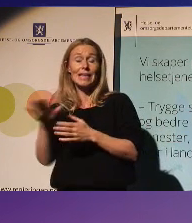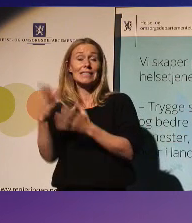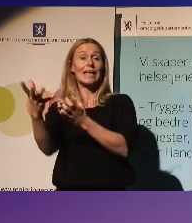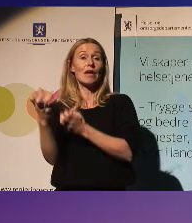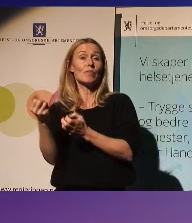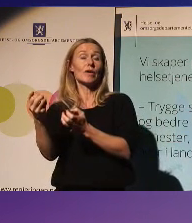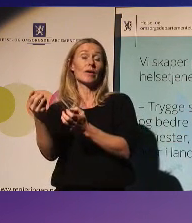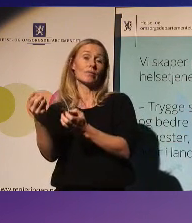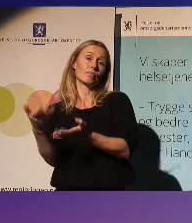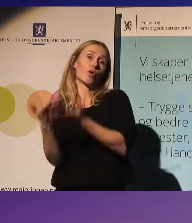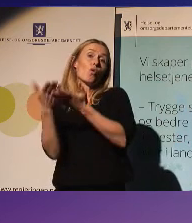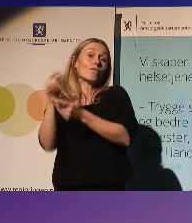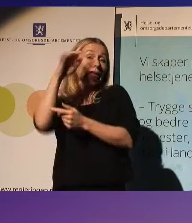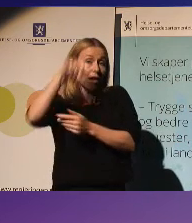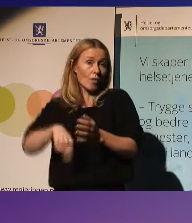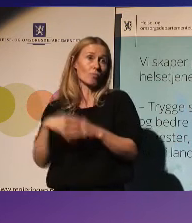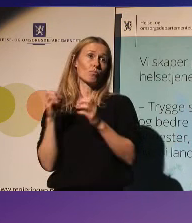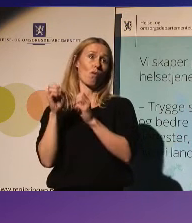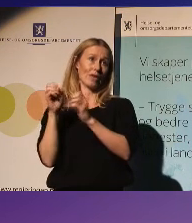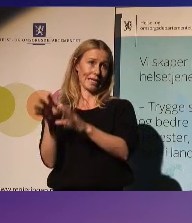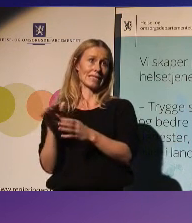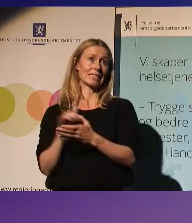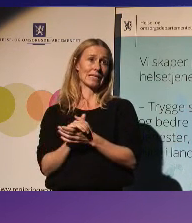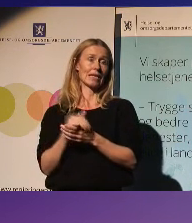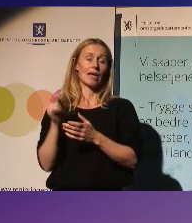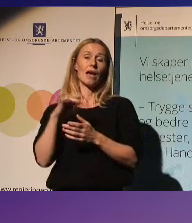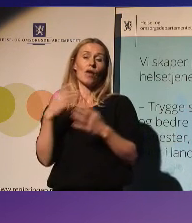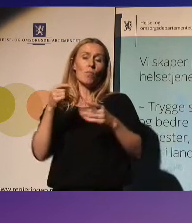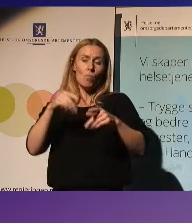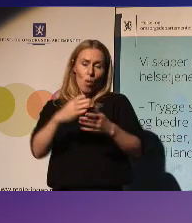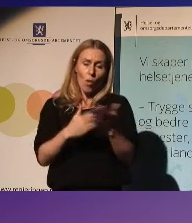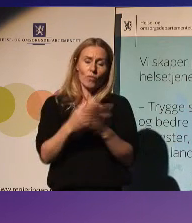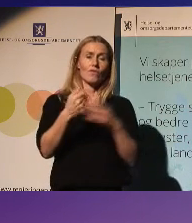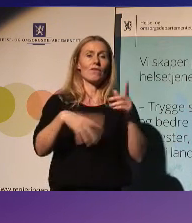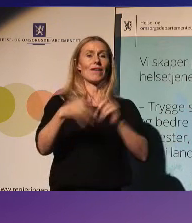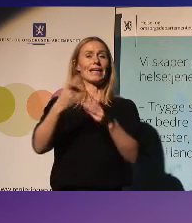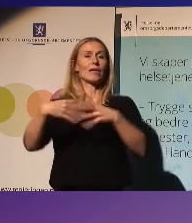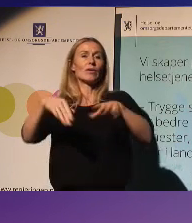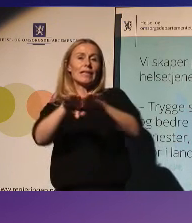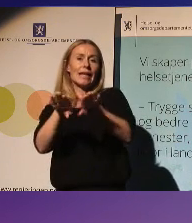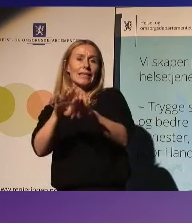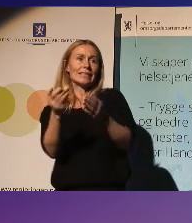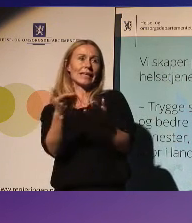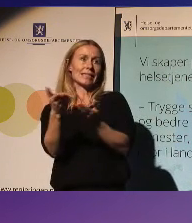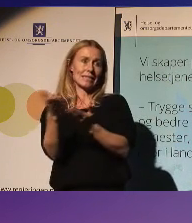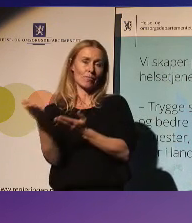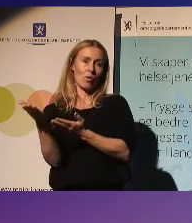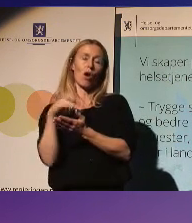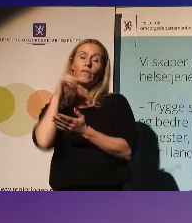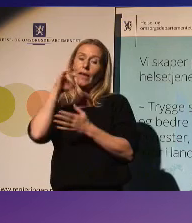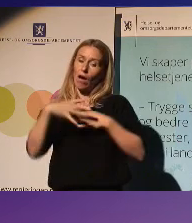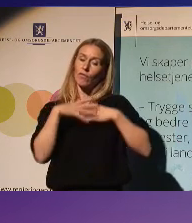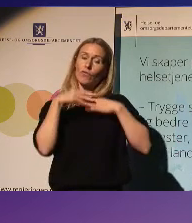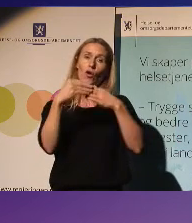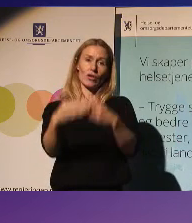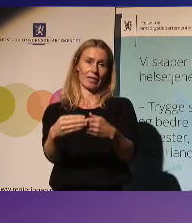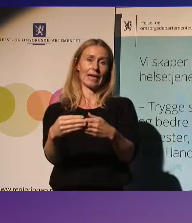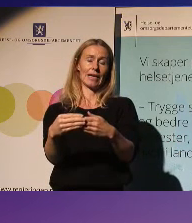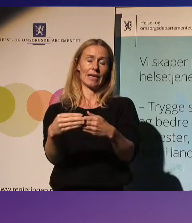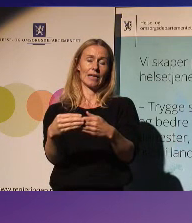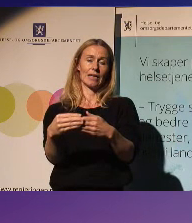påvirkes. Måten vi velger å innrette våre tjenester på, det kan føre til at